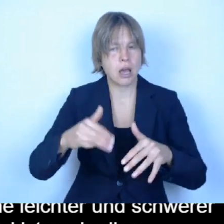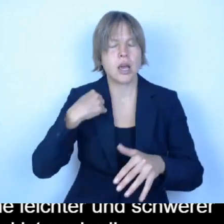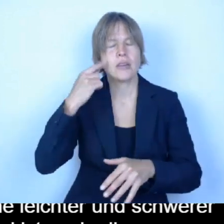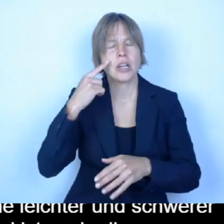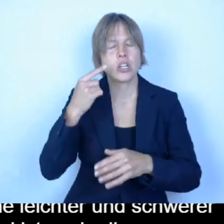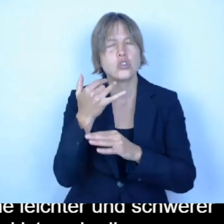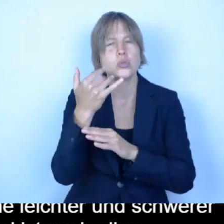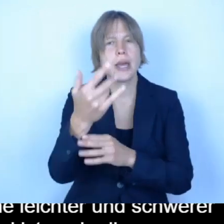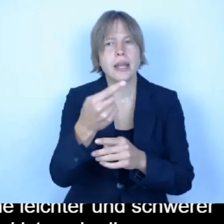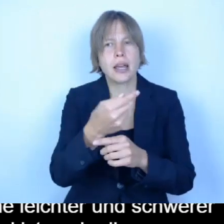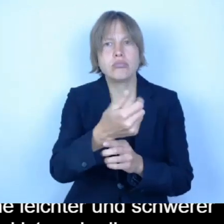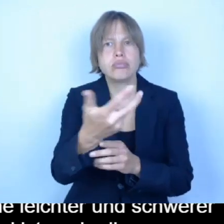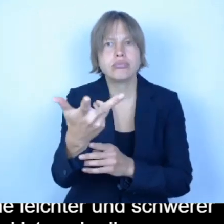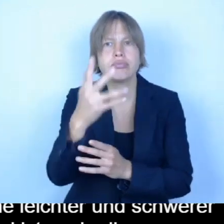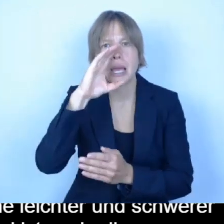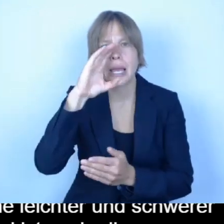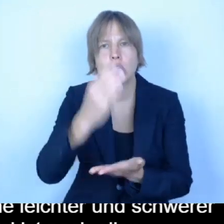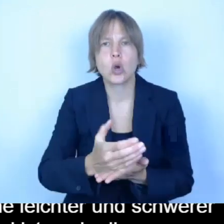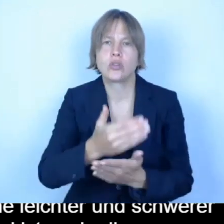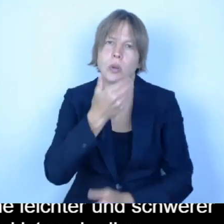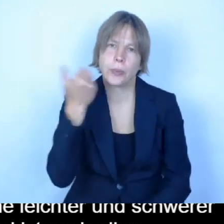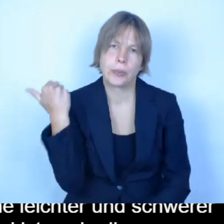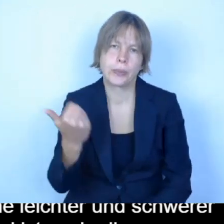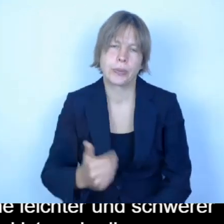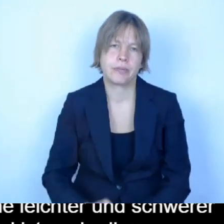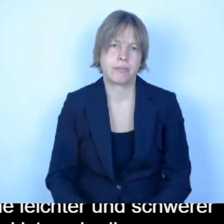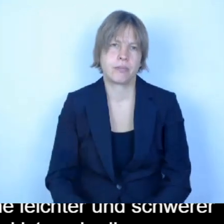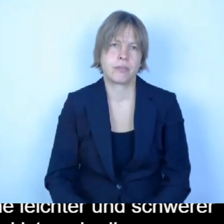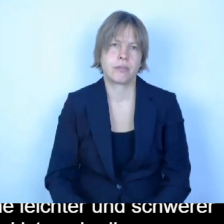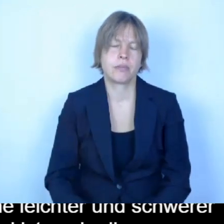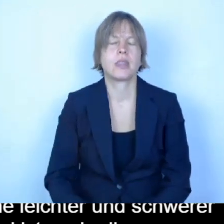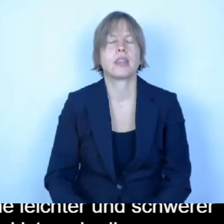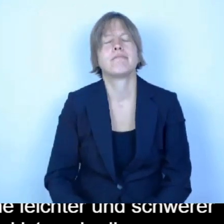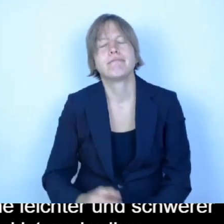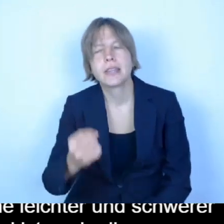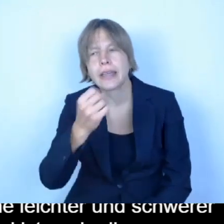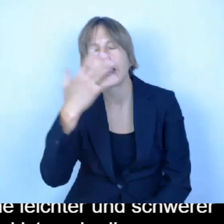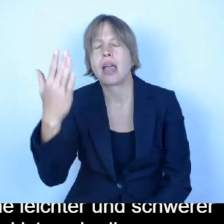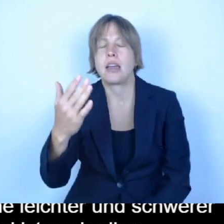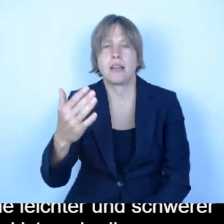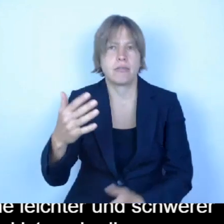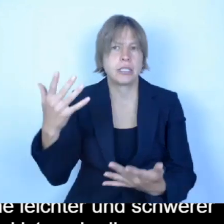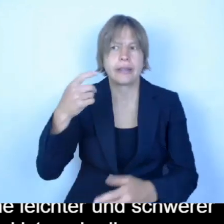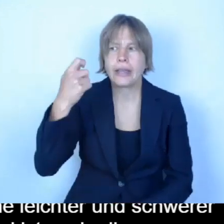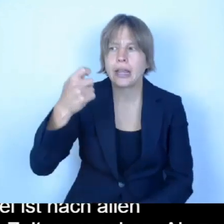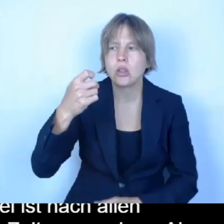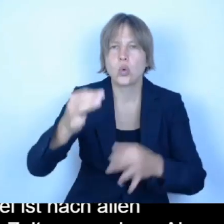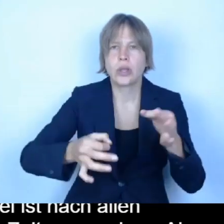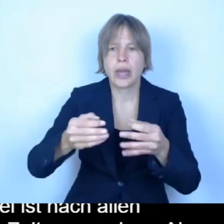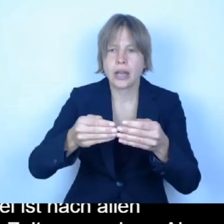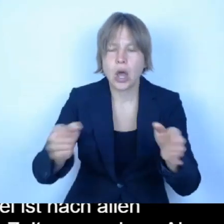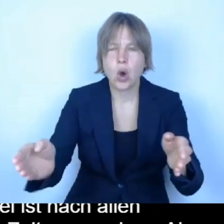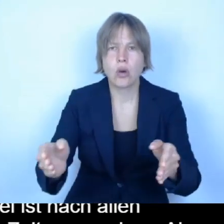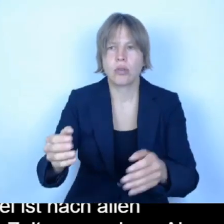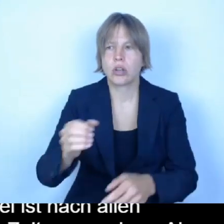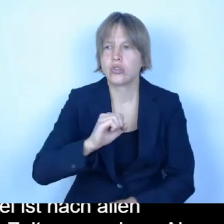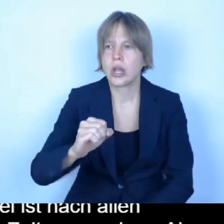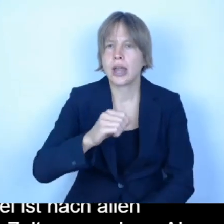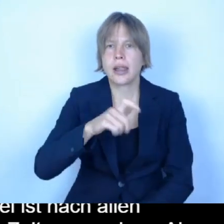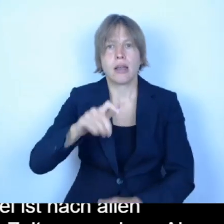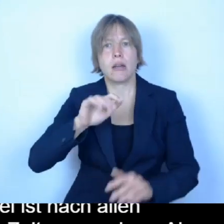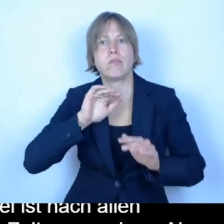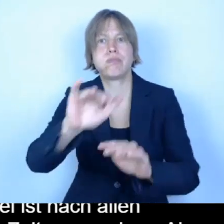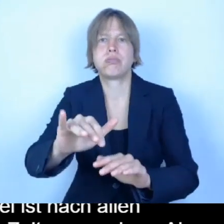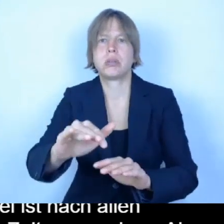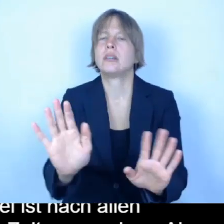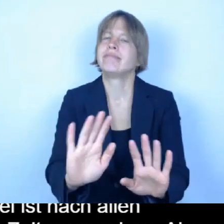Leute sagen, ich schaue mir das erstmal ganz in Ruhe an. Also braucht es ein behutsames, aber doch am Ende gezieltes Vorgehen. Und wir werden das